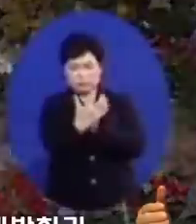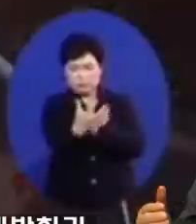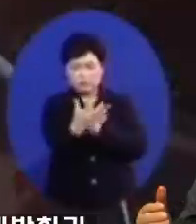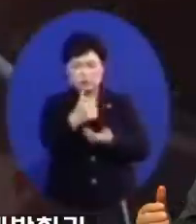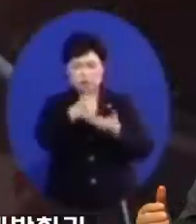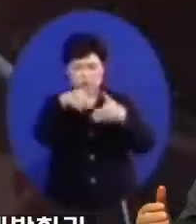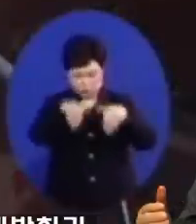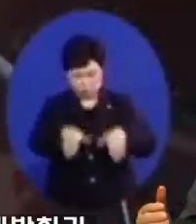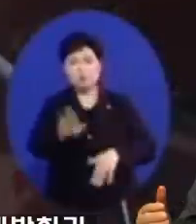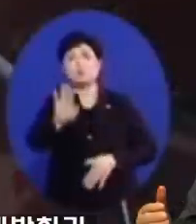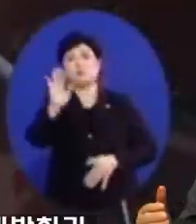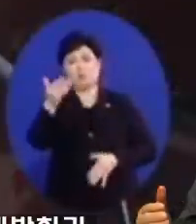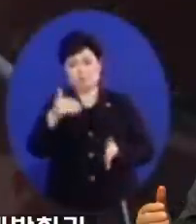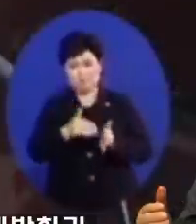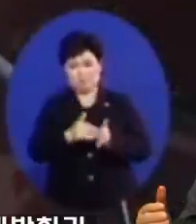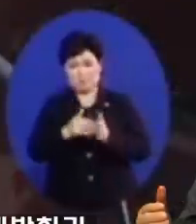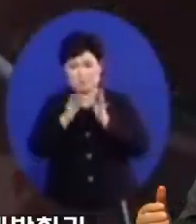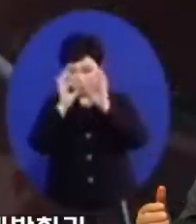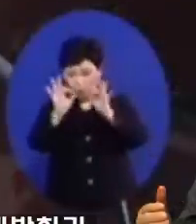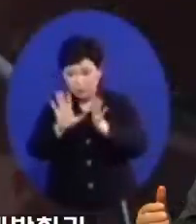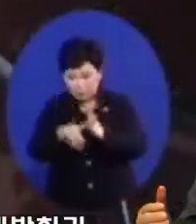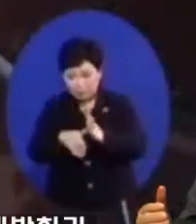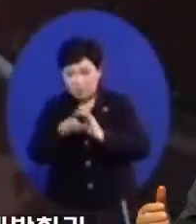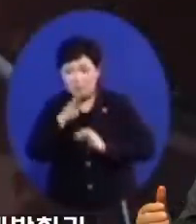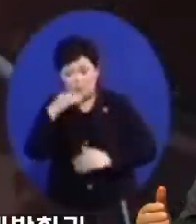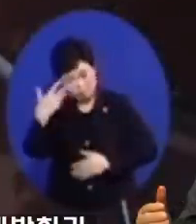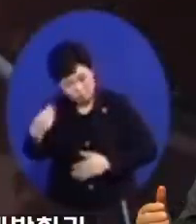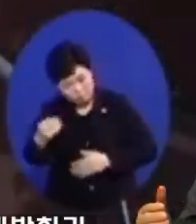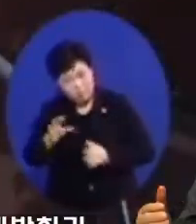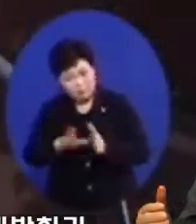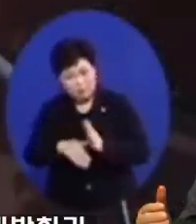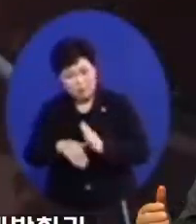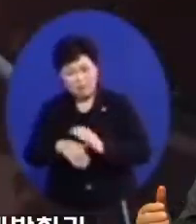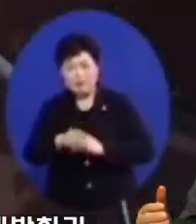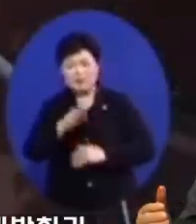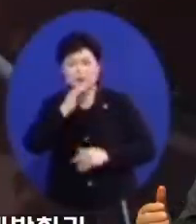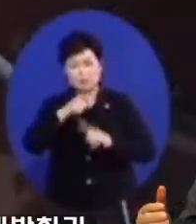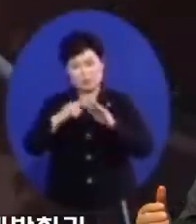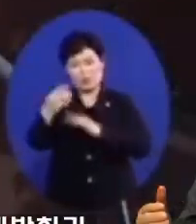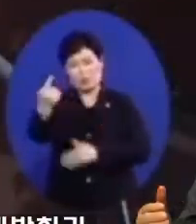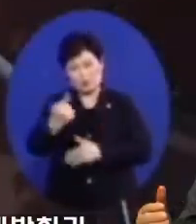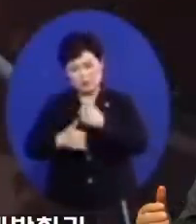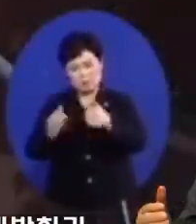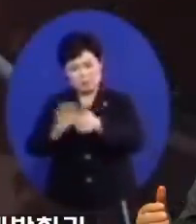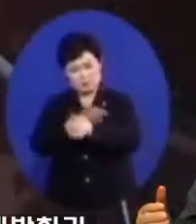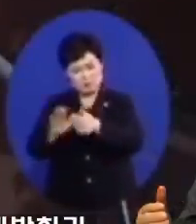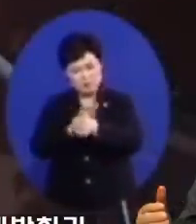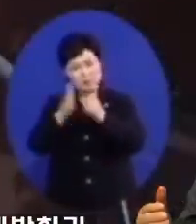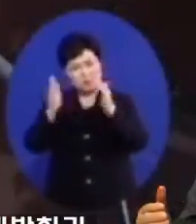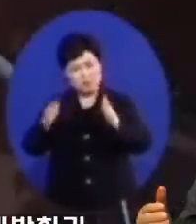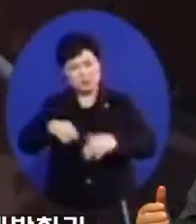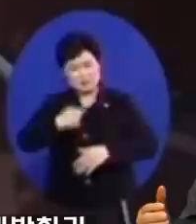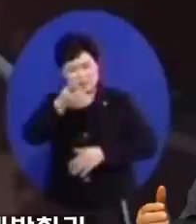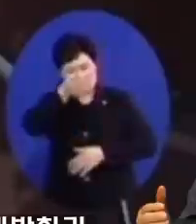종이 됐습니다. 그걸 볼 때, 야, 우리 교회 와서 하나님을 섬길 동안에 자기